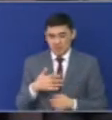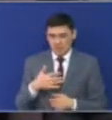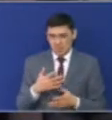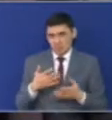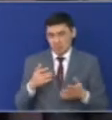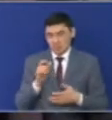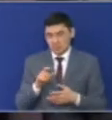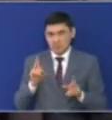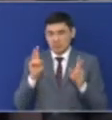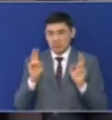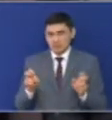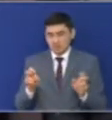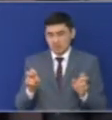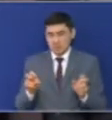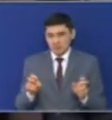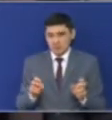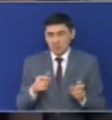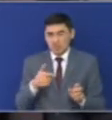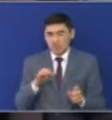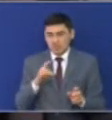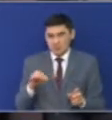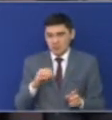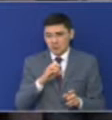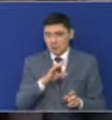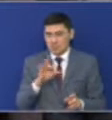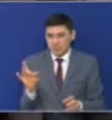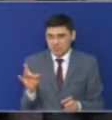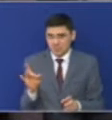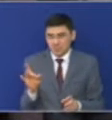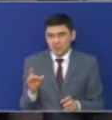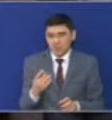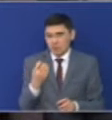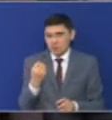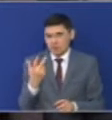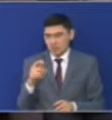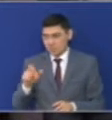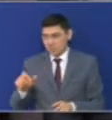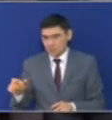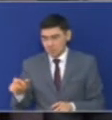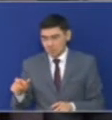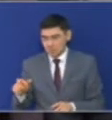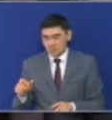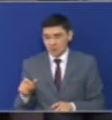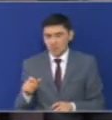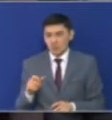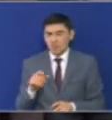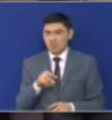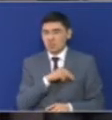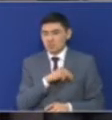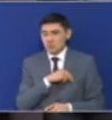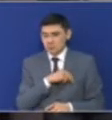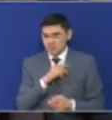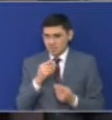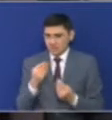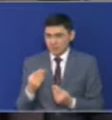были удостоены звания Героя Советского Союза. 13 человек стали кавалерами ордена